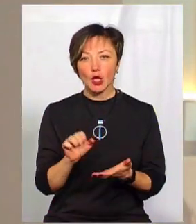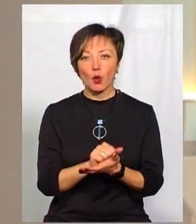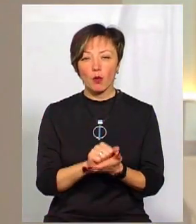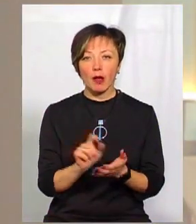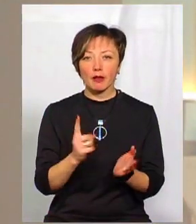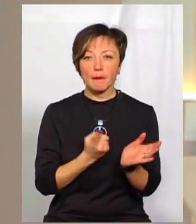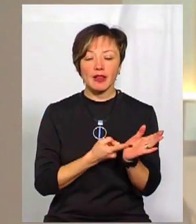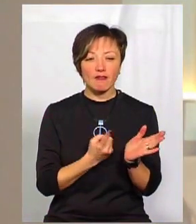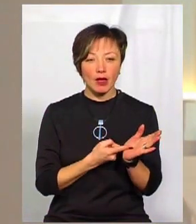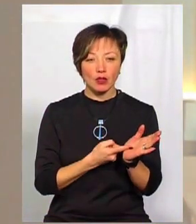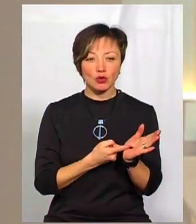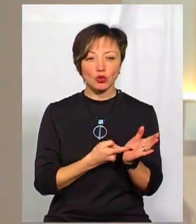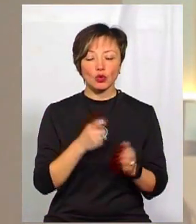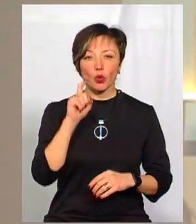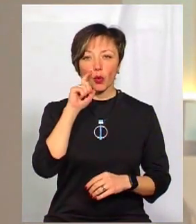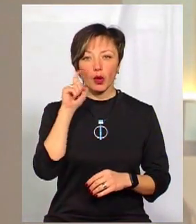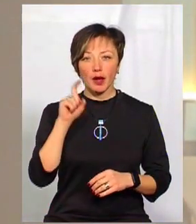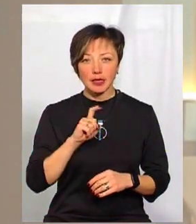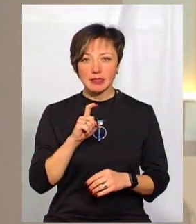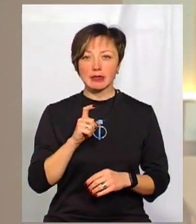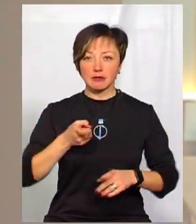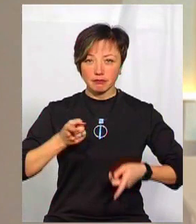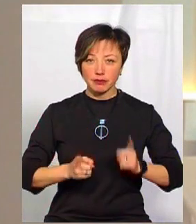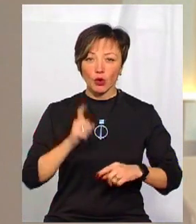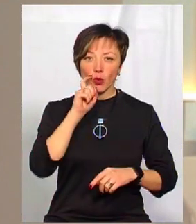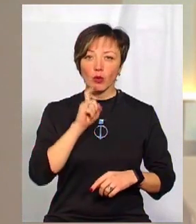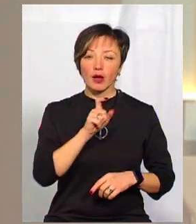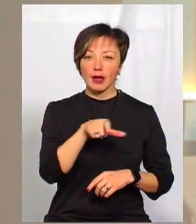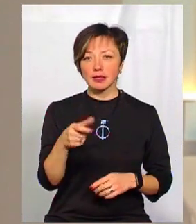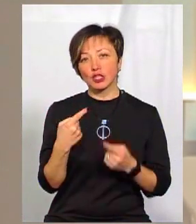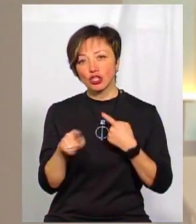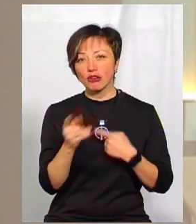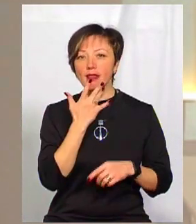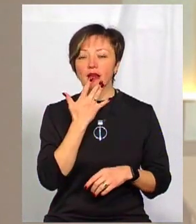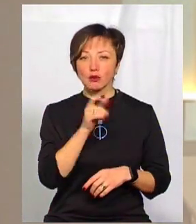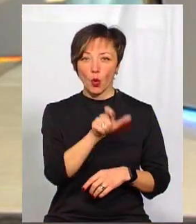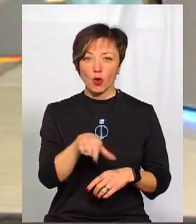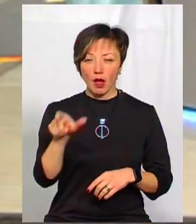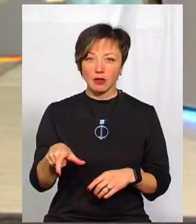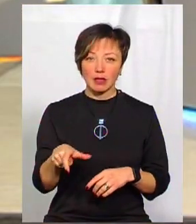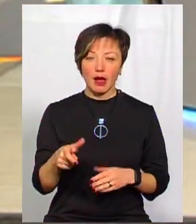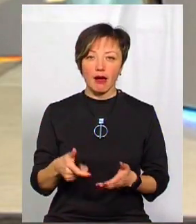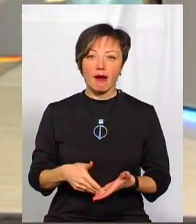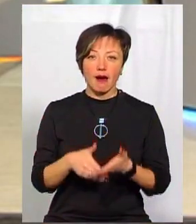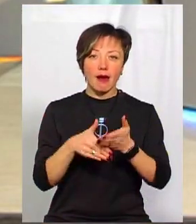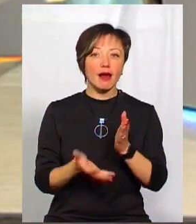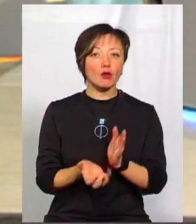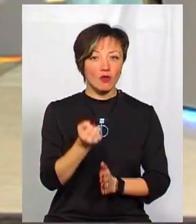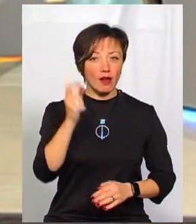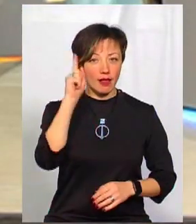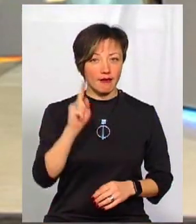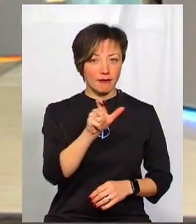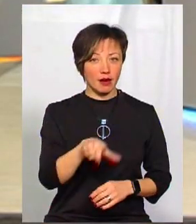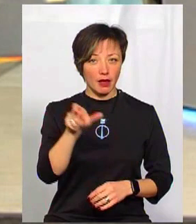підтверджують, що українці, етнічні українці, чи люди інших національностей рятували